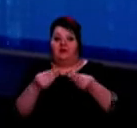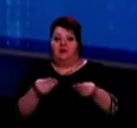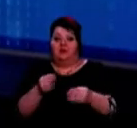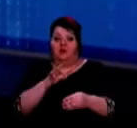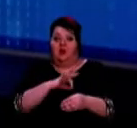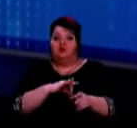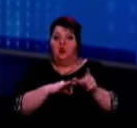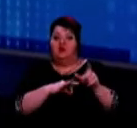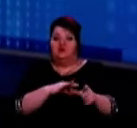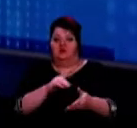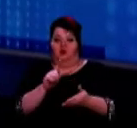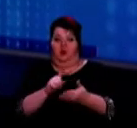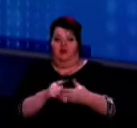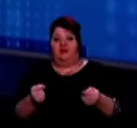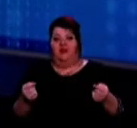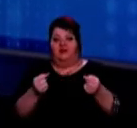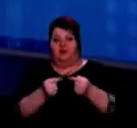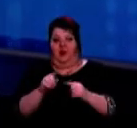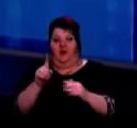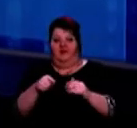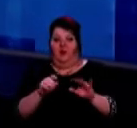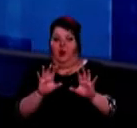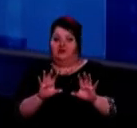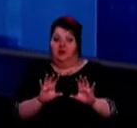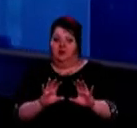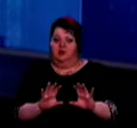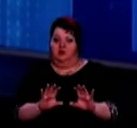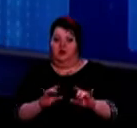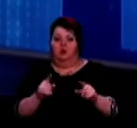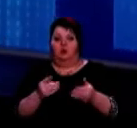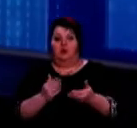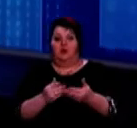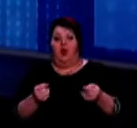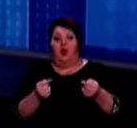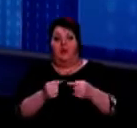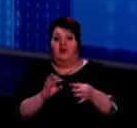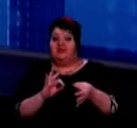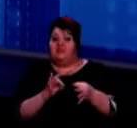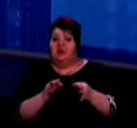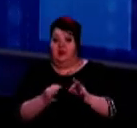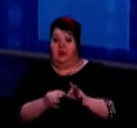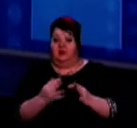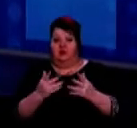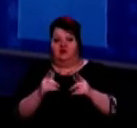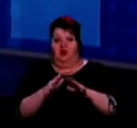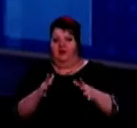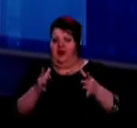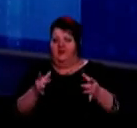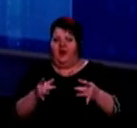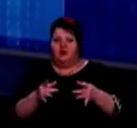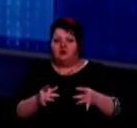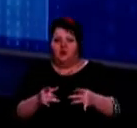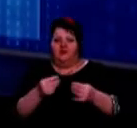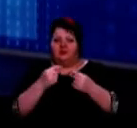споживачу, повинна відповідати вимогам законодавства. Тут є певні складнощі, особливо якщо це не фасовані товари, тому